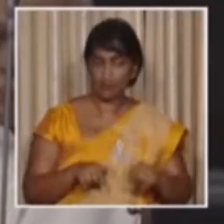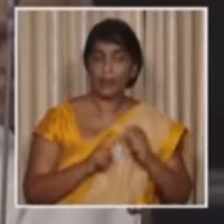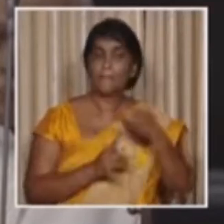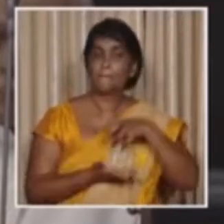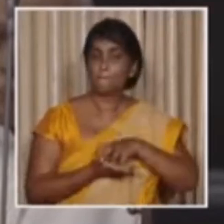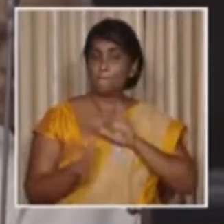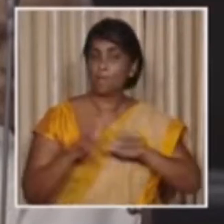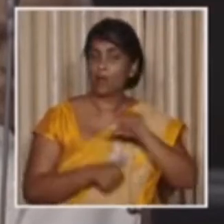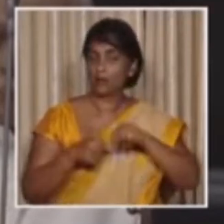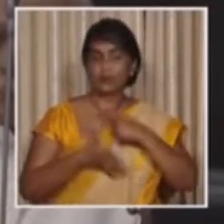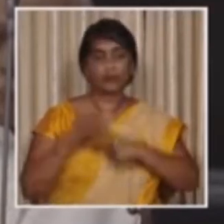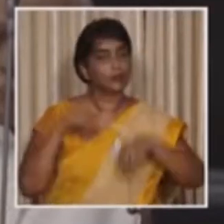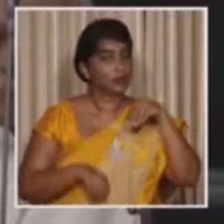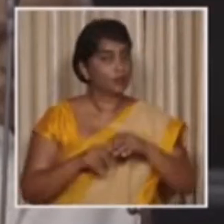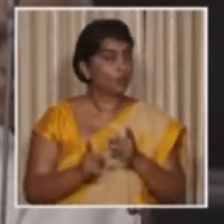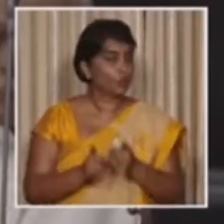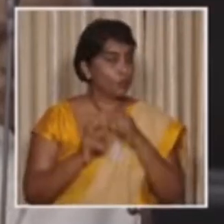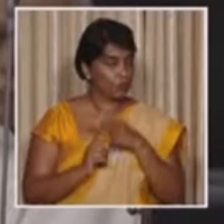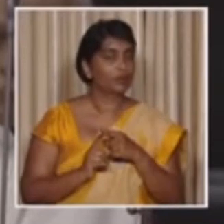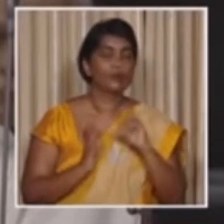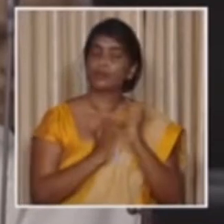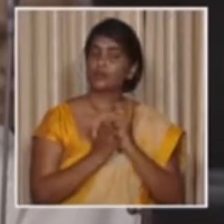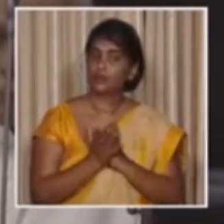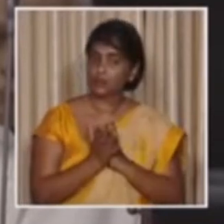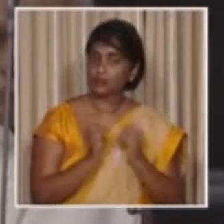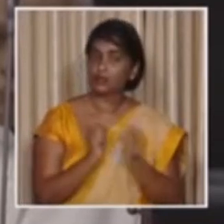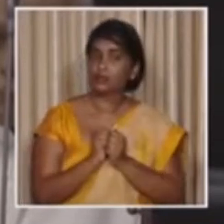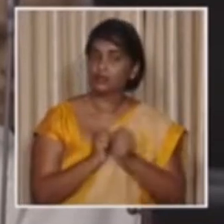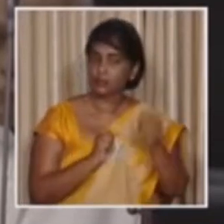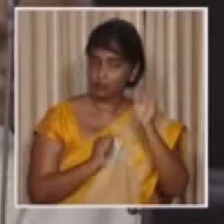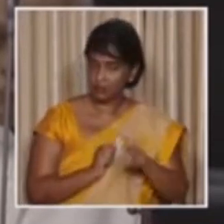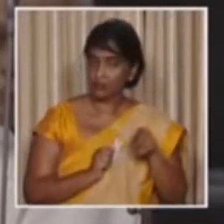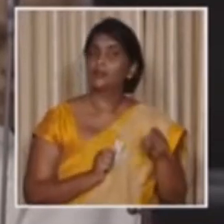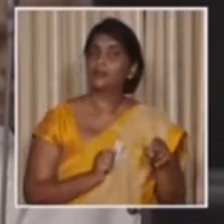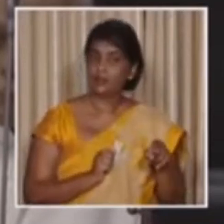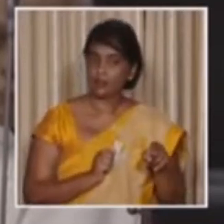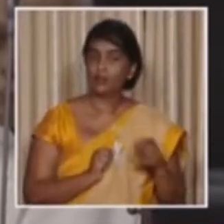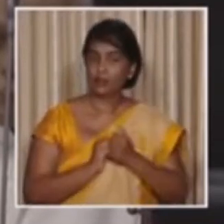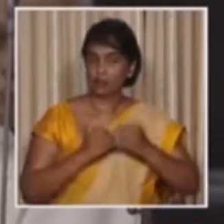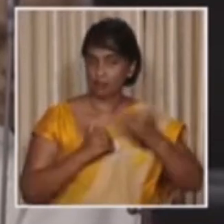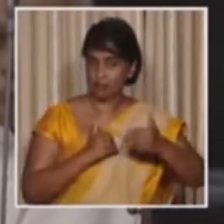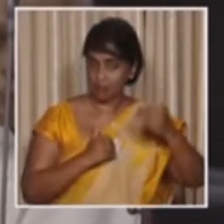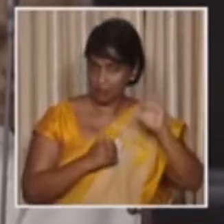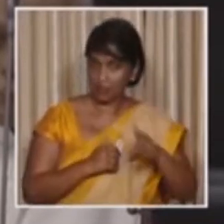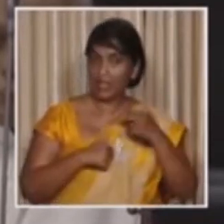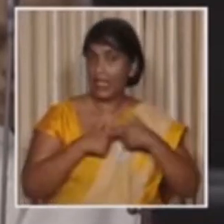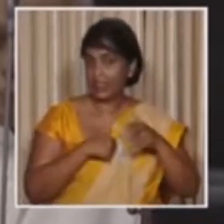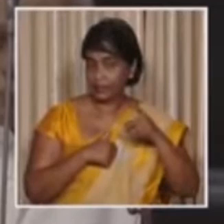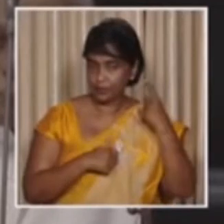පාලන ආයතනයේ ඡන්ද විමසීමට අදාළ ව්‍යවස්ථාපිත කටයුතු ඉටු කර ඇති නිසා හා ඉටු කරමින් පවතින හේතුව